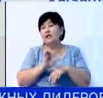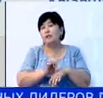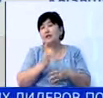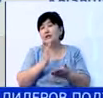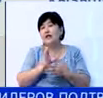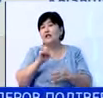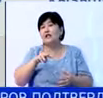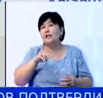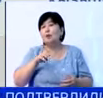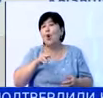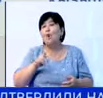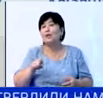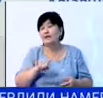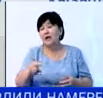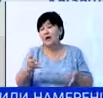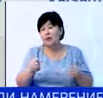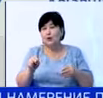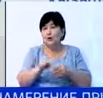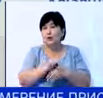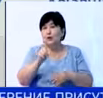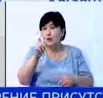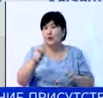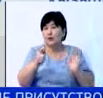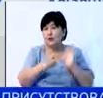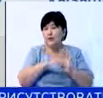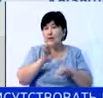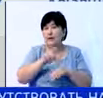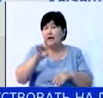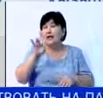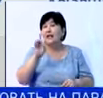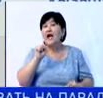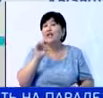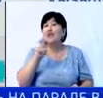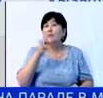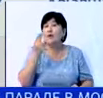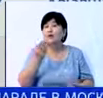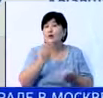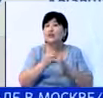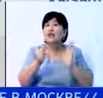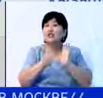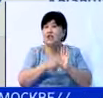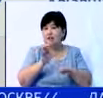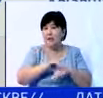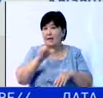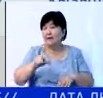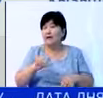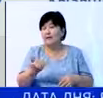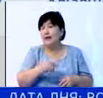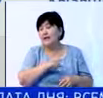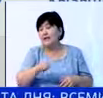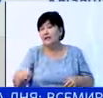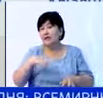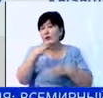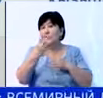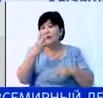симптомное течение получают лечение 107 пациентов, в реанимационном отделении находится 6 пациентов. За истекшие сутки